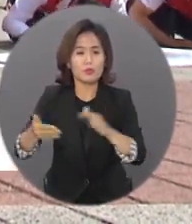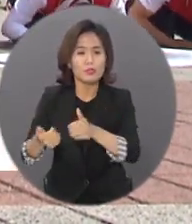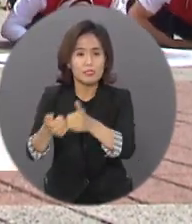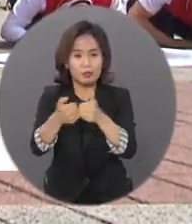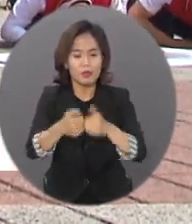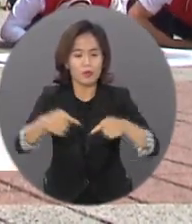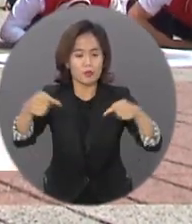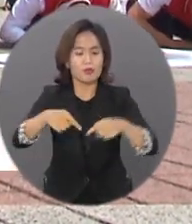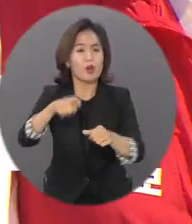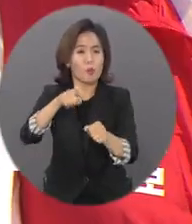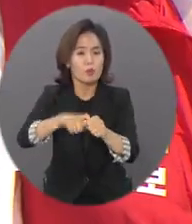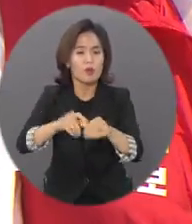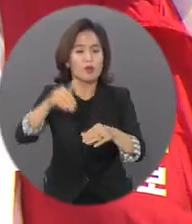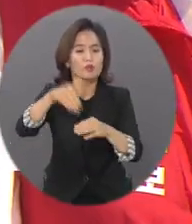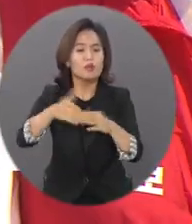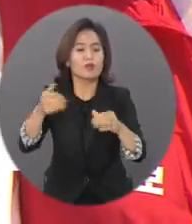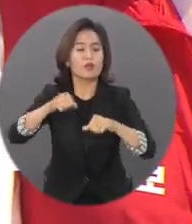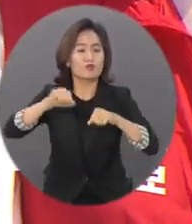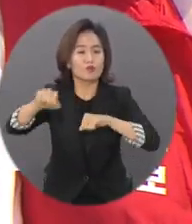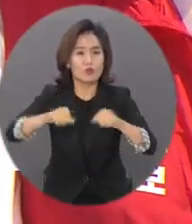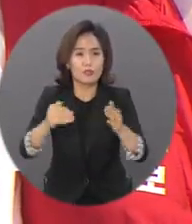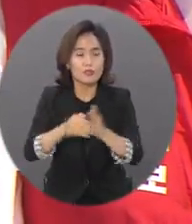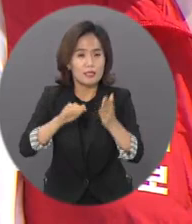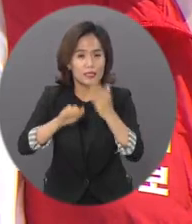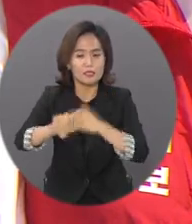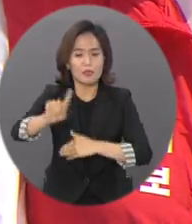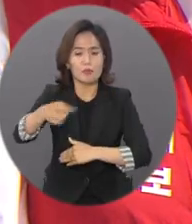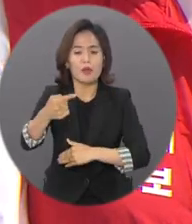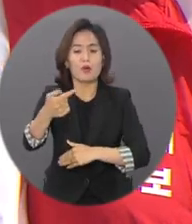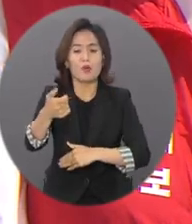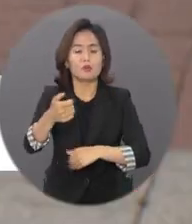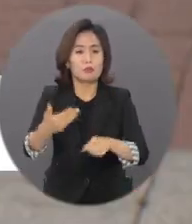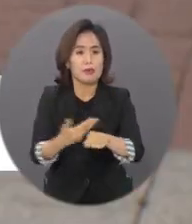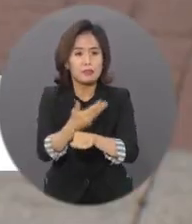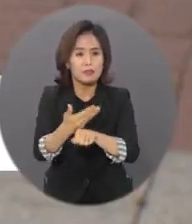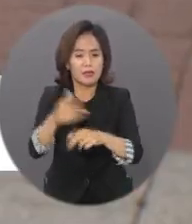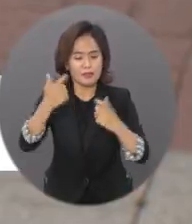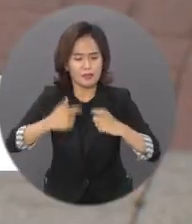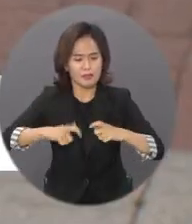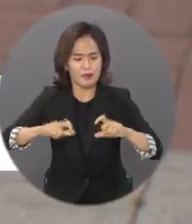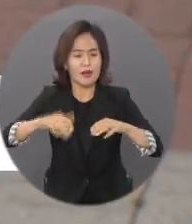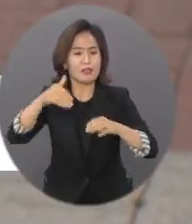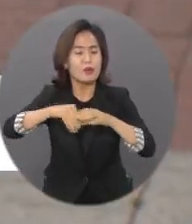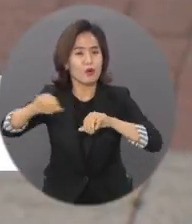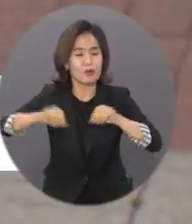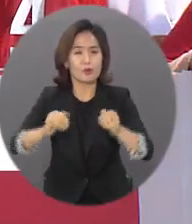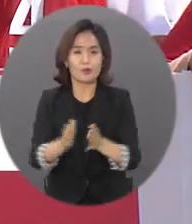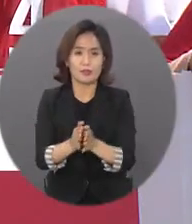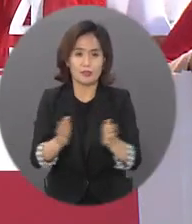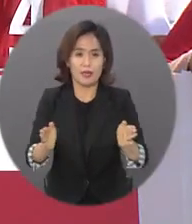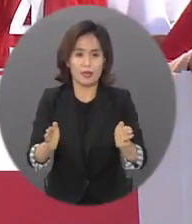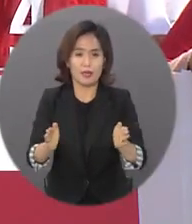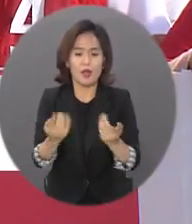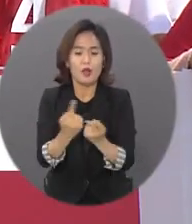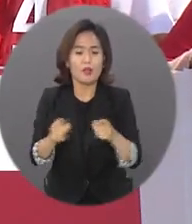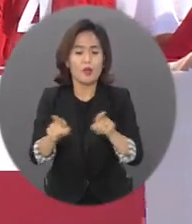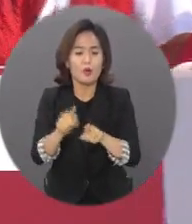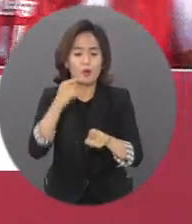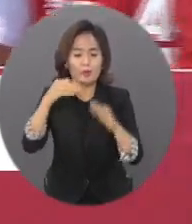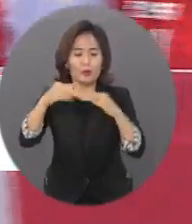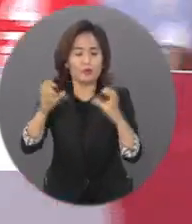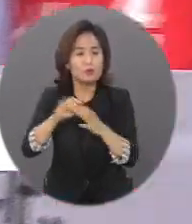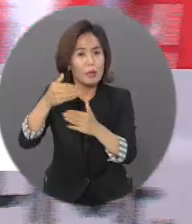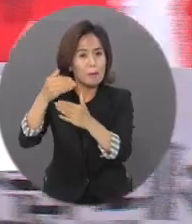확보를 목표로 선거운동이 끝날 때까지 158시간 철야 유세에 들어가기로 했습니다. 특히 더불어민주당을